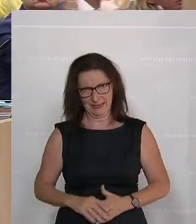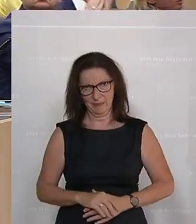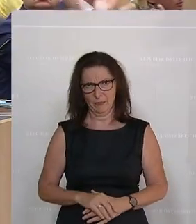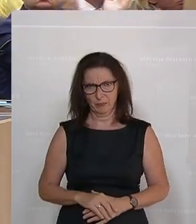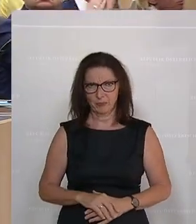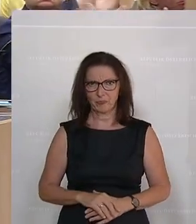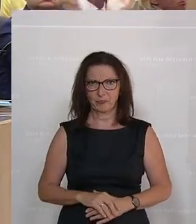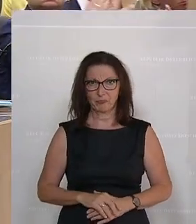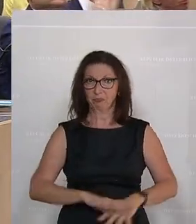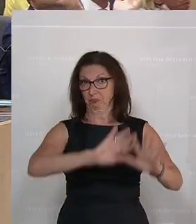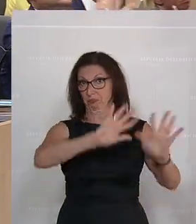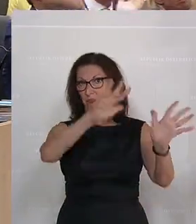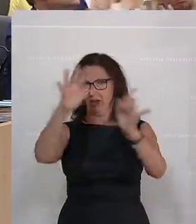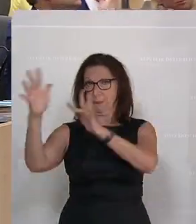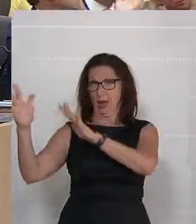mit